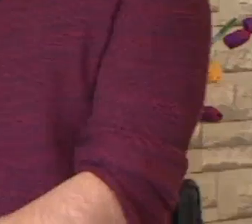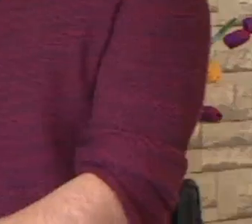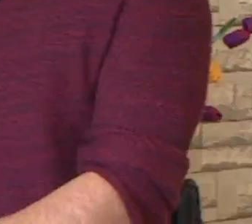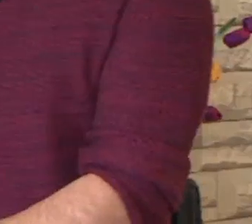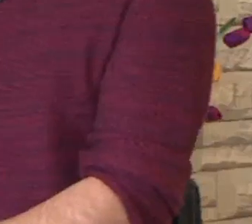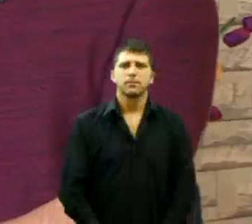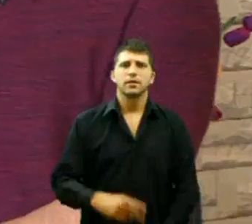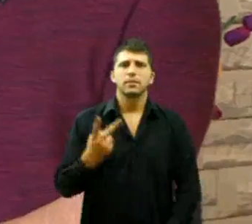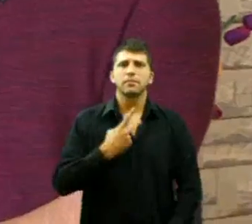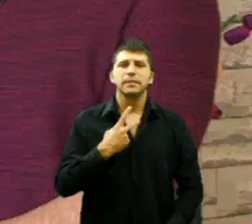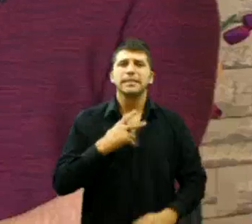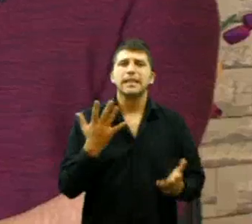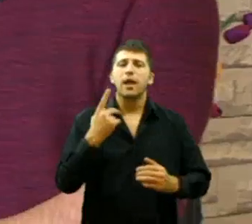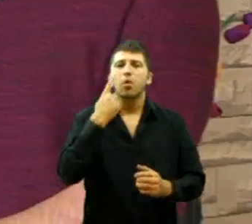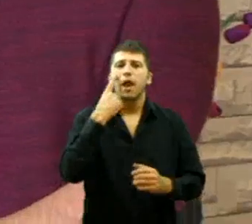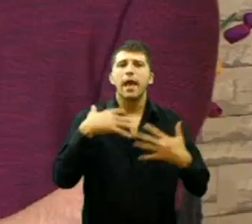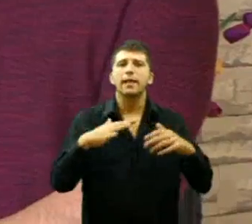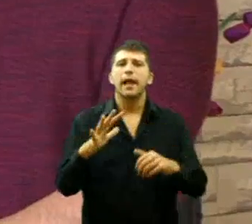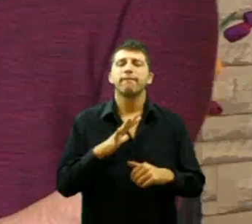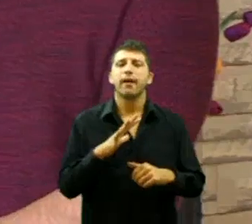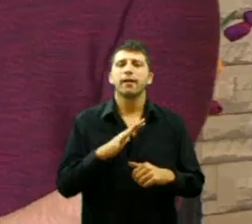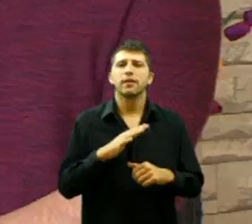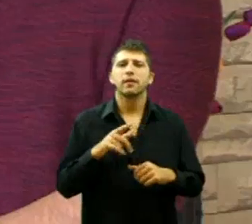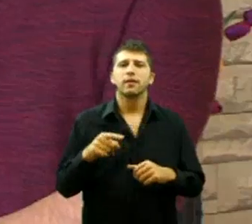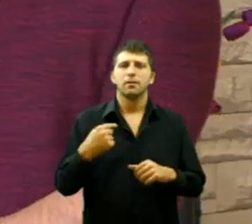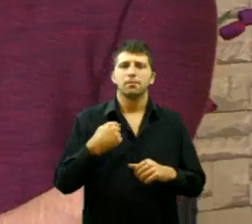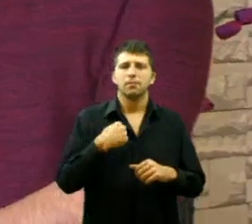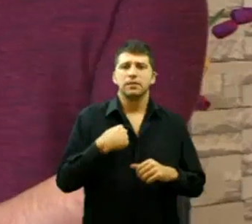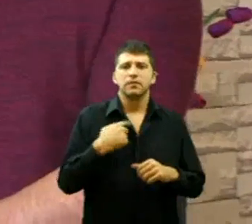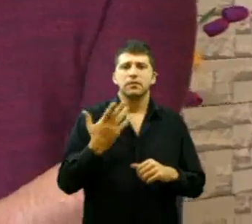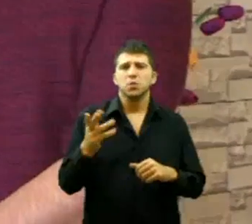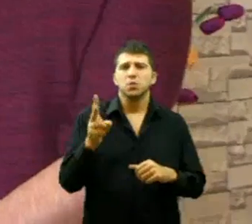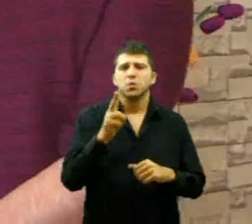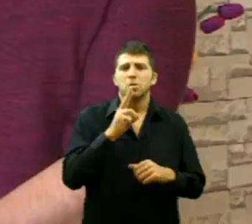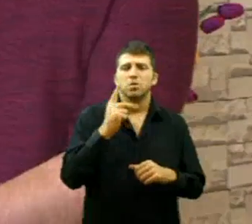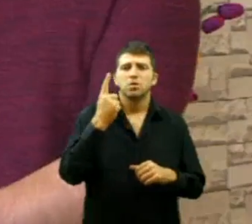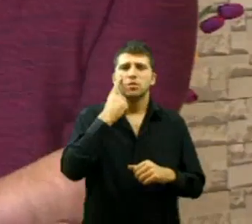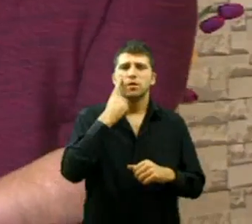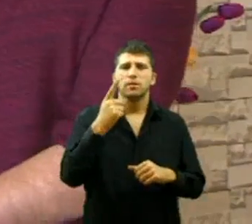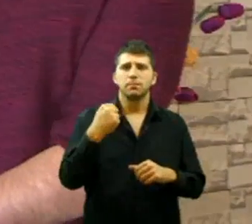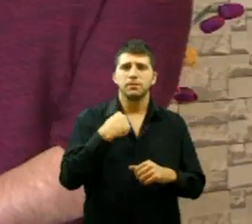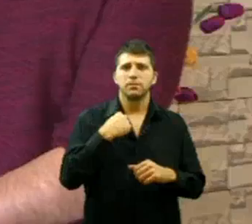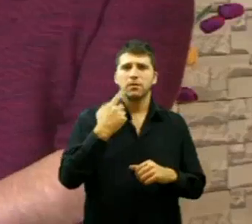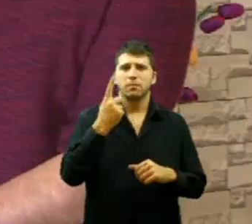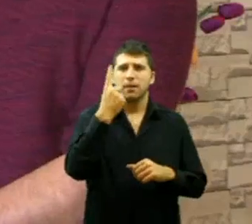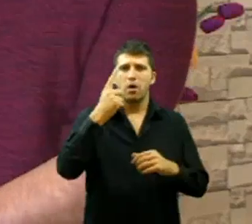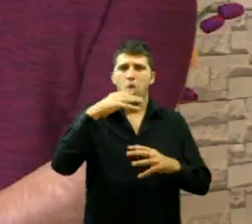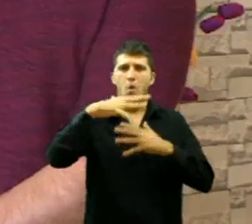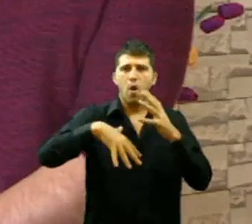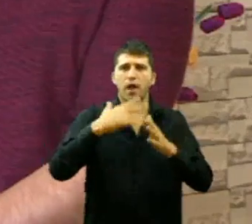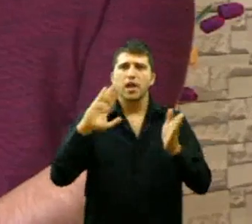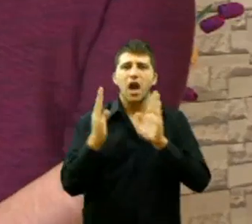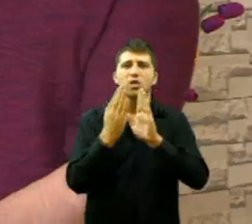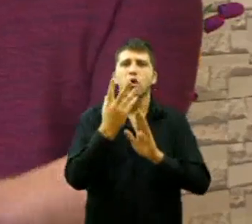Biz neye göre engelliyiz? Metin Bahçekapı'lı röportajı devam ediyor. Karşı koyamayacağımız bir olay gelmiş. Bundan sonra